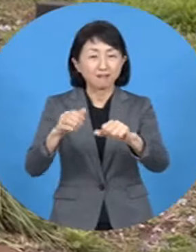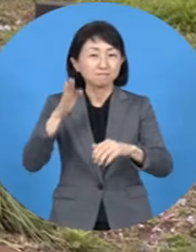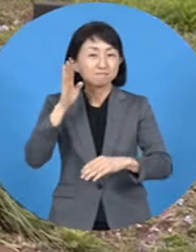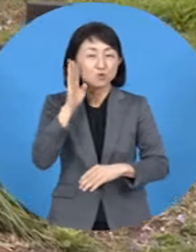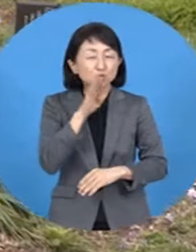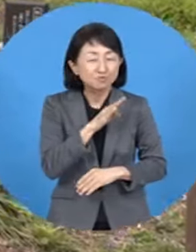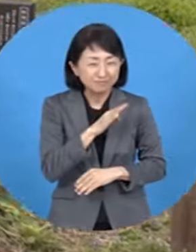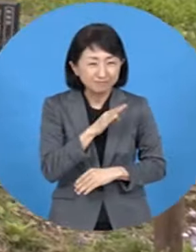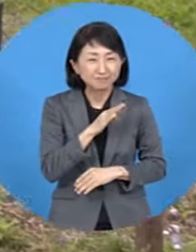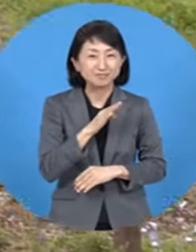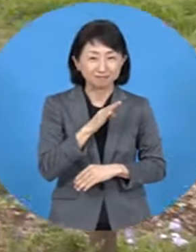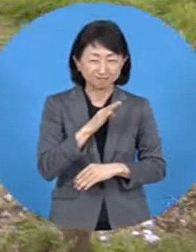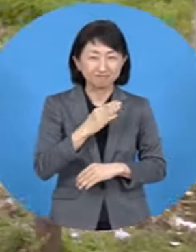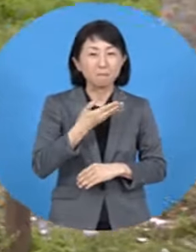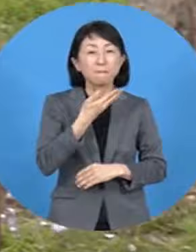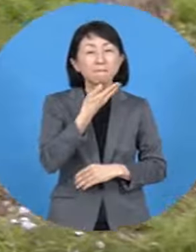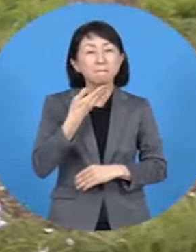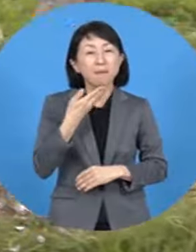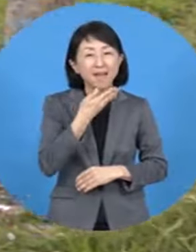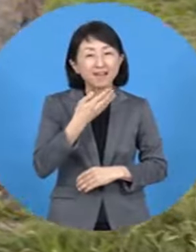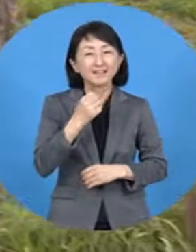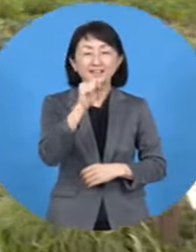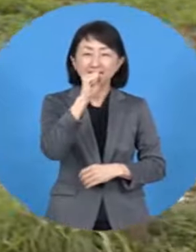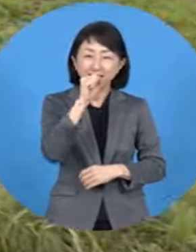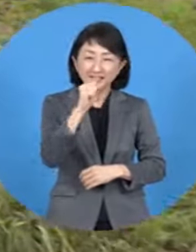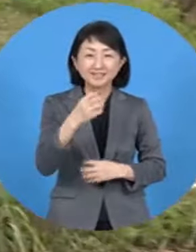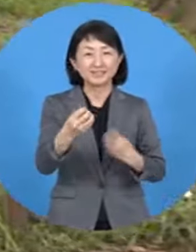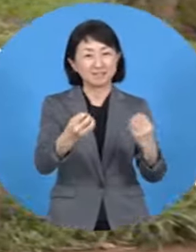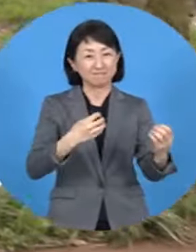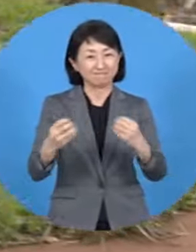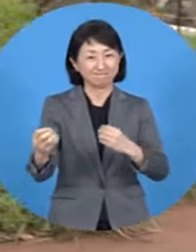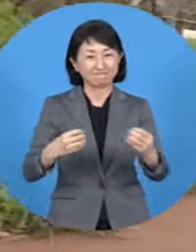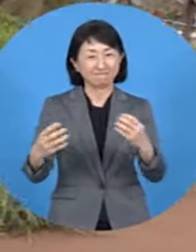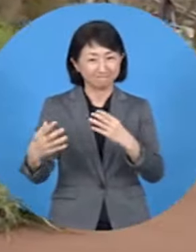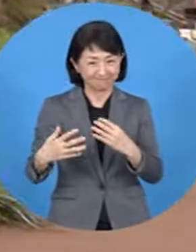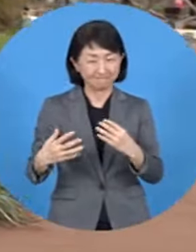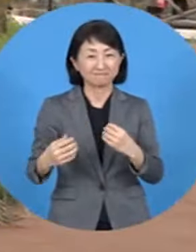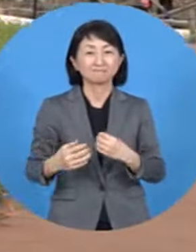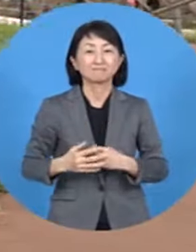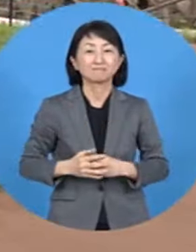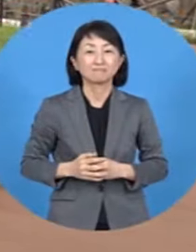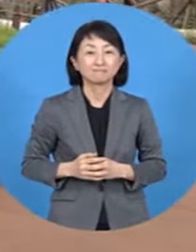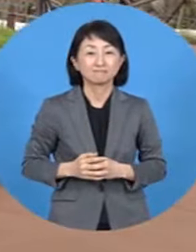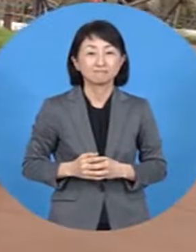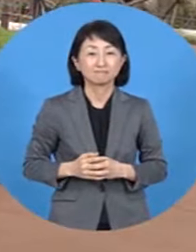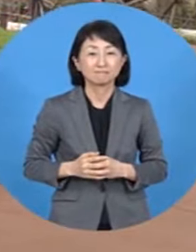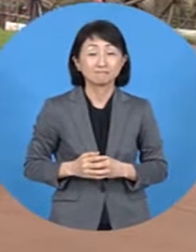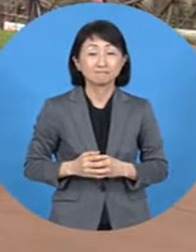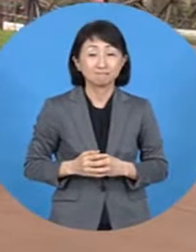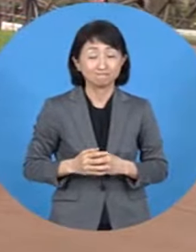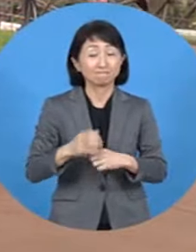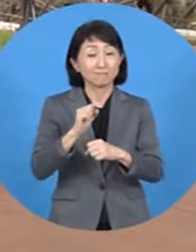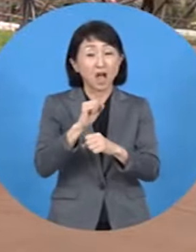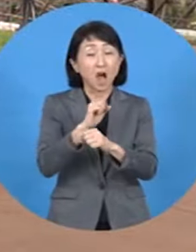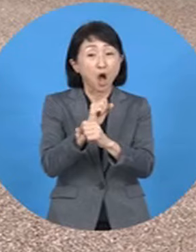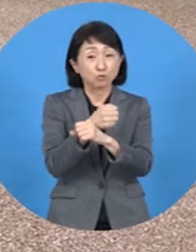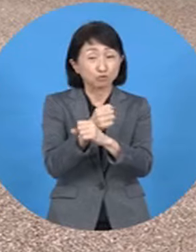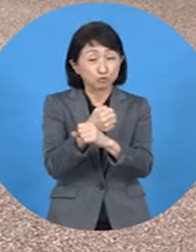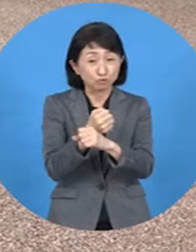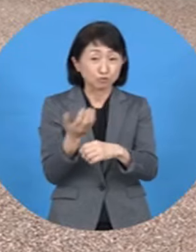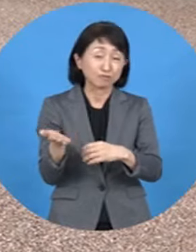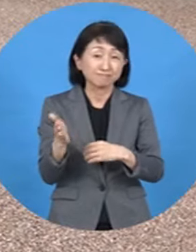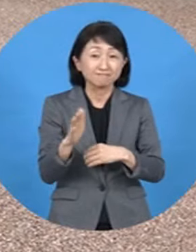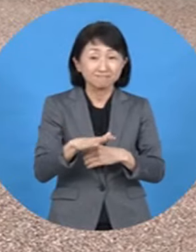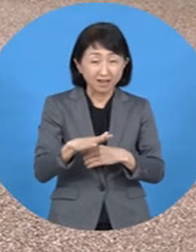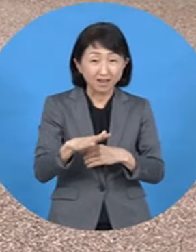レートに行けるようになりまして、かなり便利になって、皆さん受けが良くなっております。 はい、そうなんですね。そういったところでも工夫されて、は